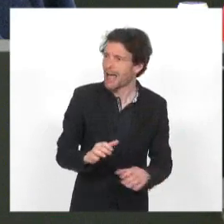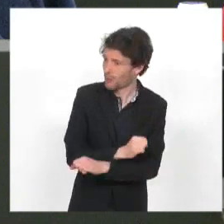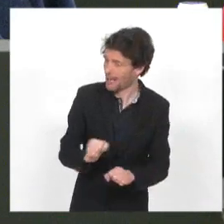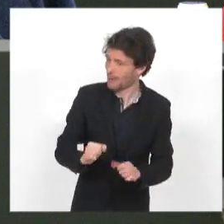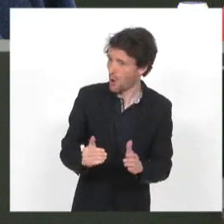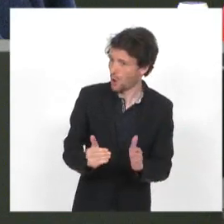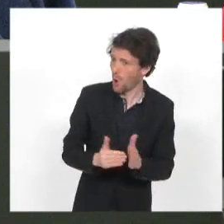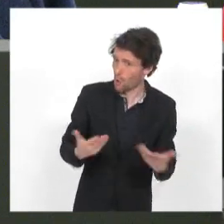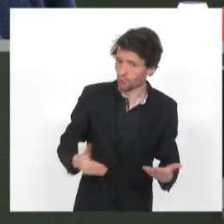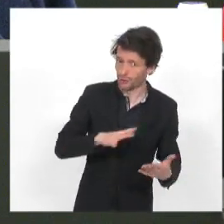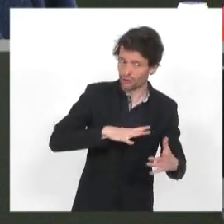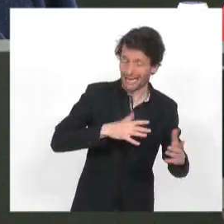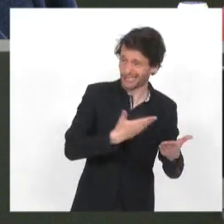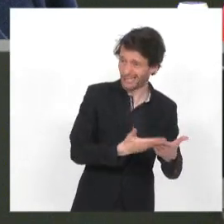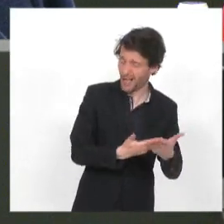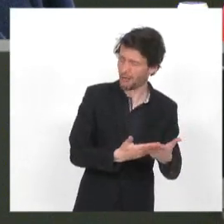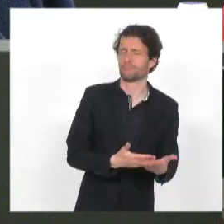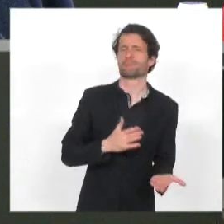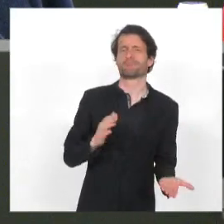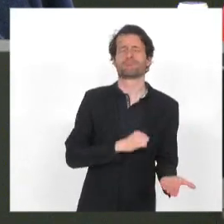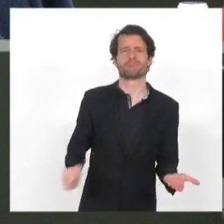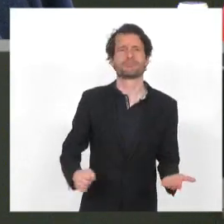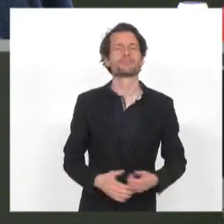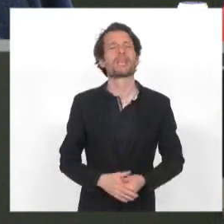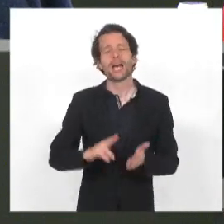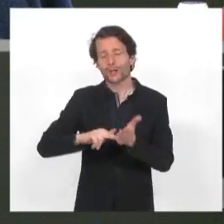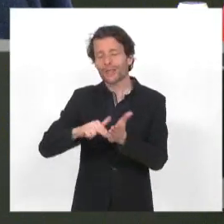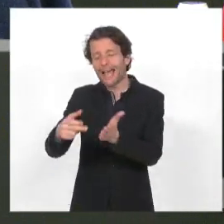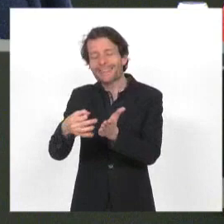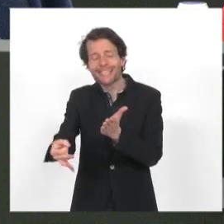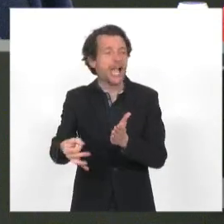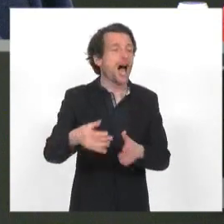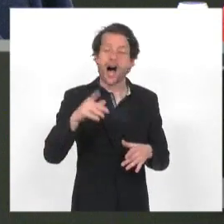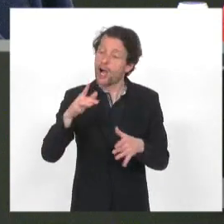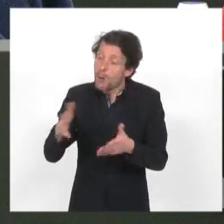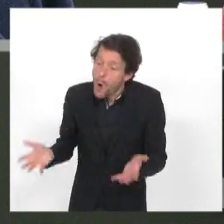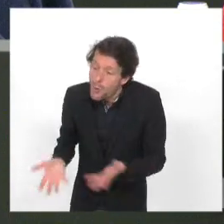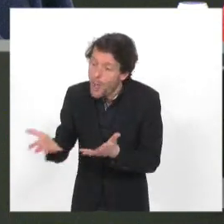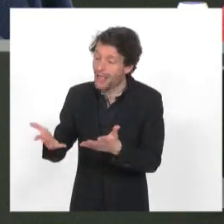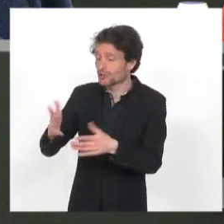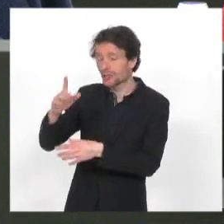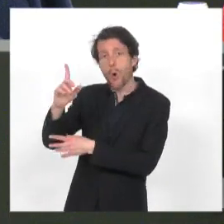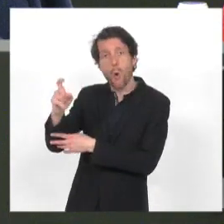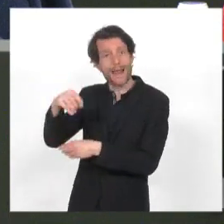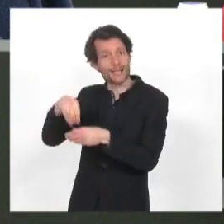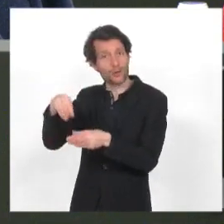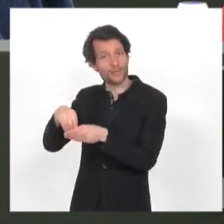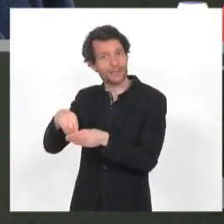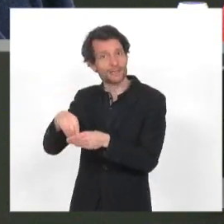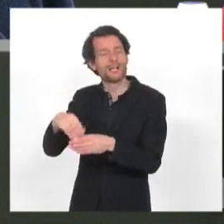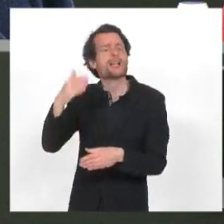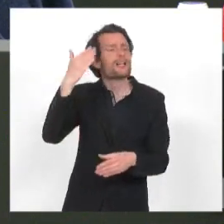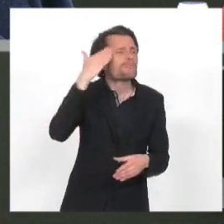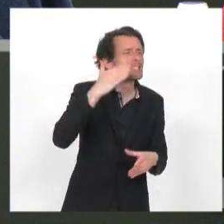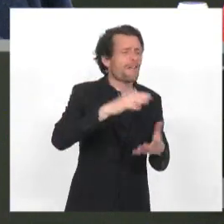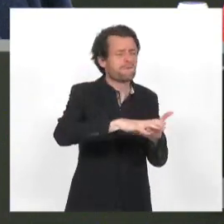aujourd'hui. Le contrat est présenté comme incitant le concessionnaire aux économies d'eau avec un prix d'achat de l'eau qui augmentera à